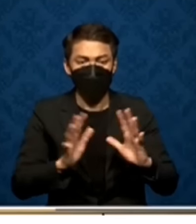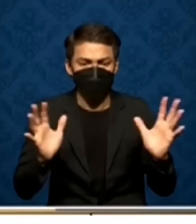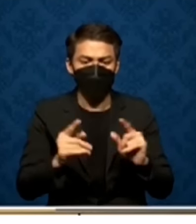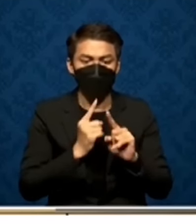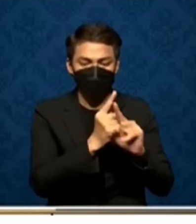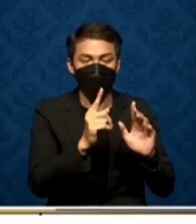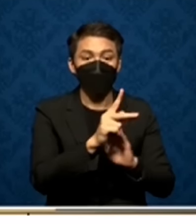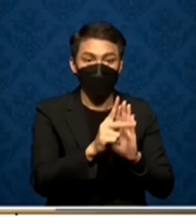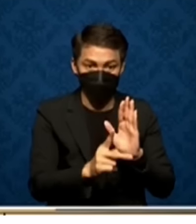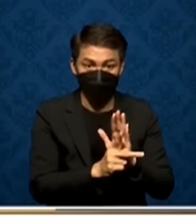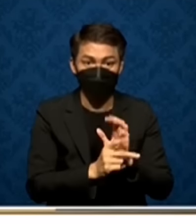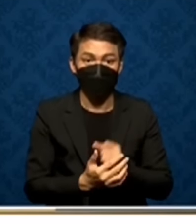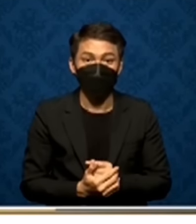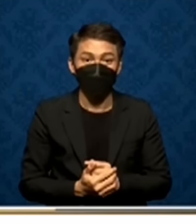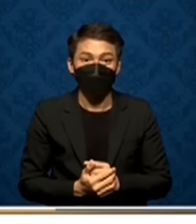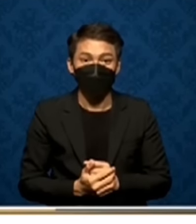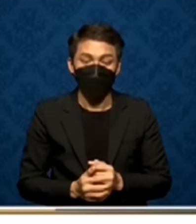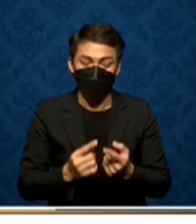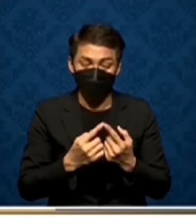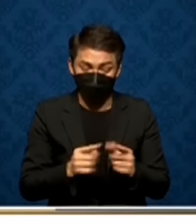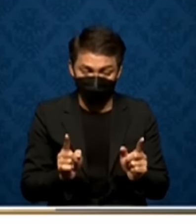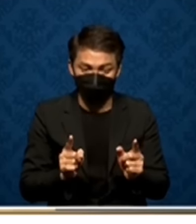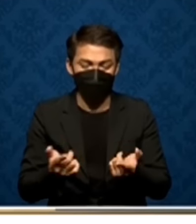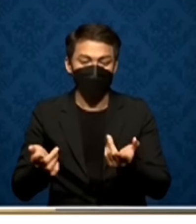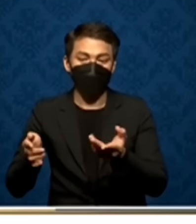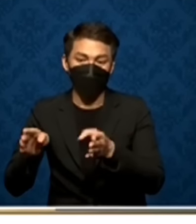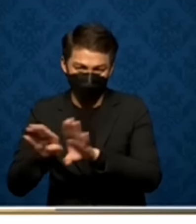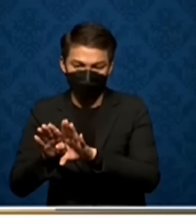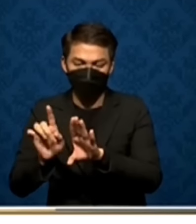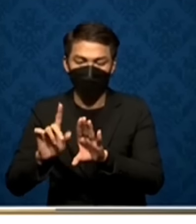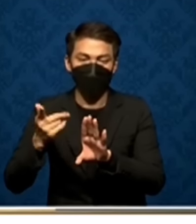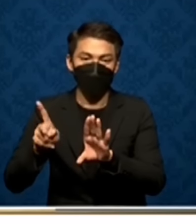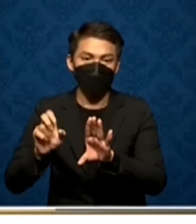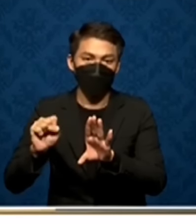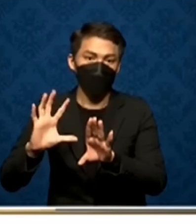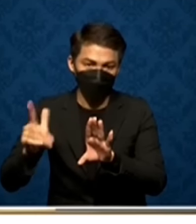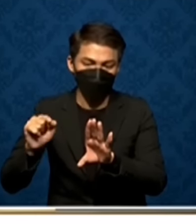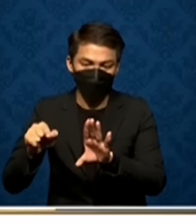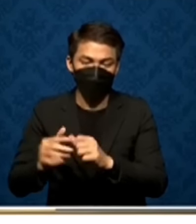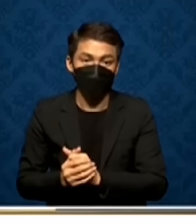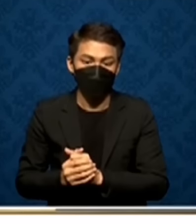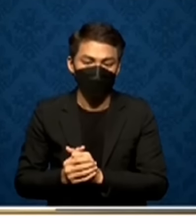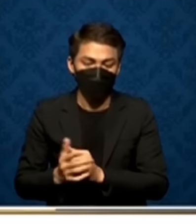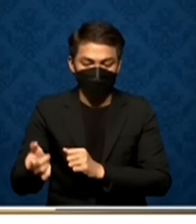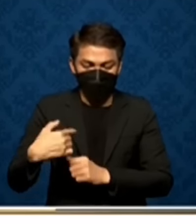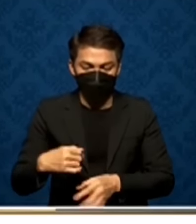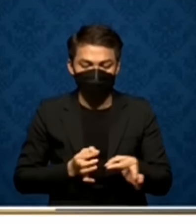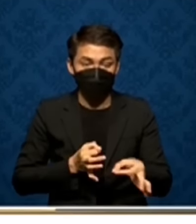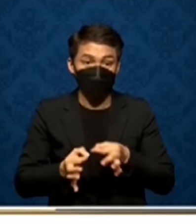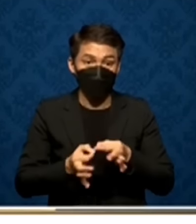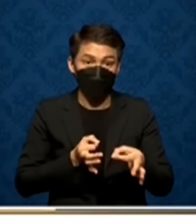ฎหมายแต่ท่านไปปิดโดยคำสั่งขสช.โดยการมาชี้แจงก็บอกว่า